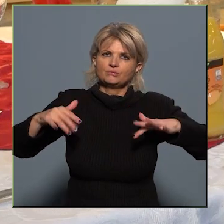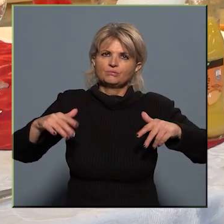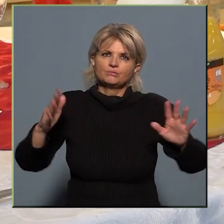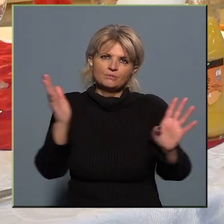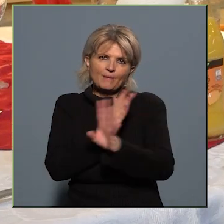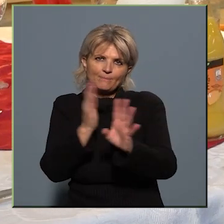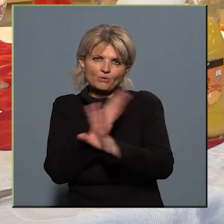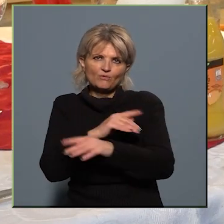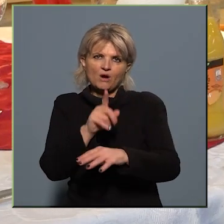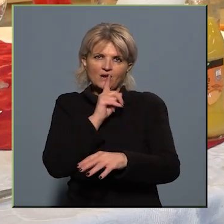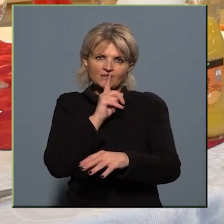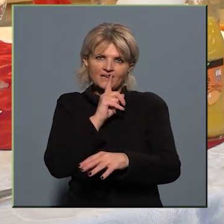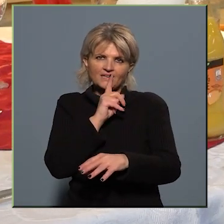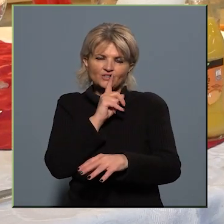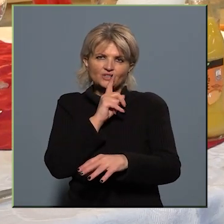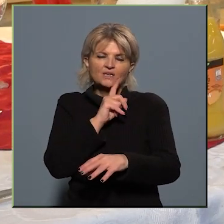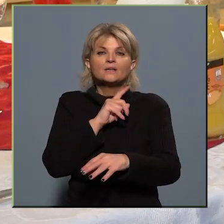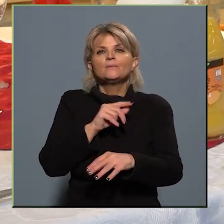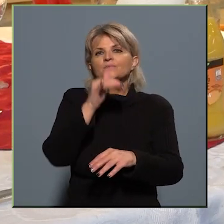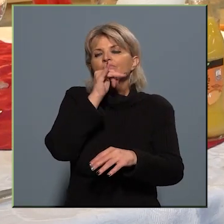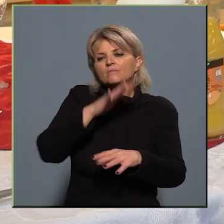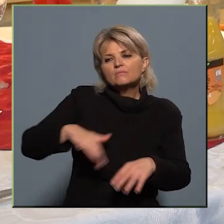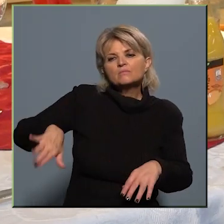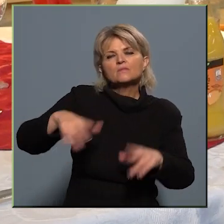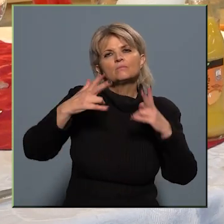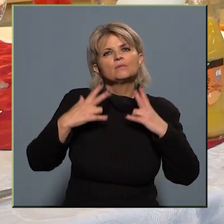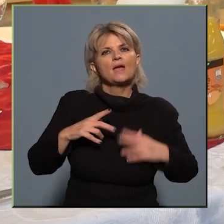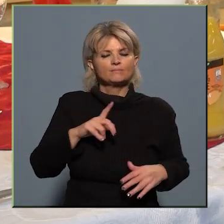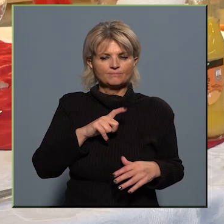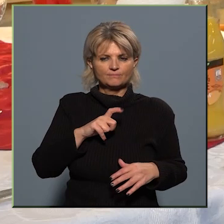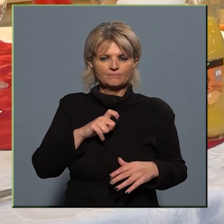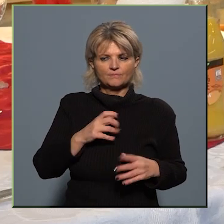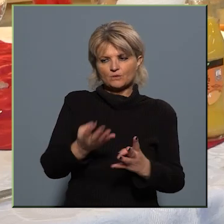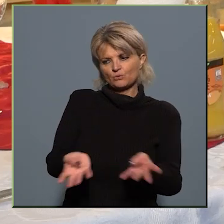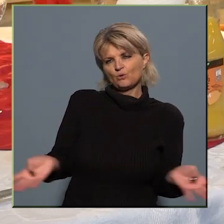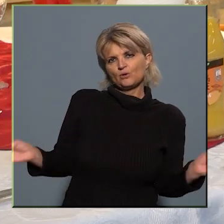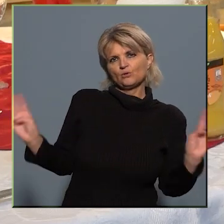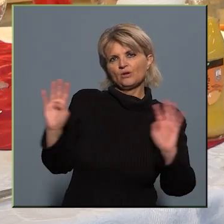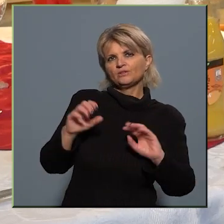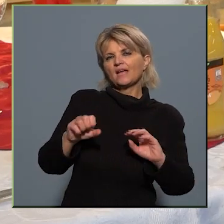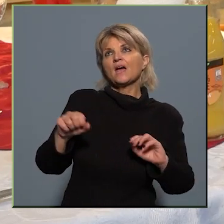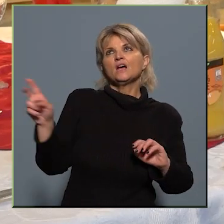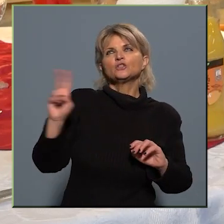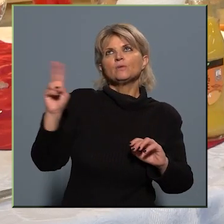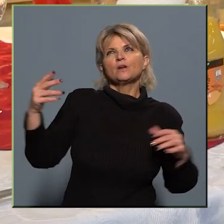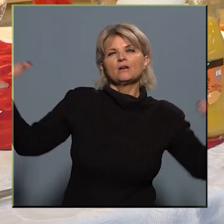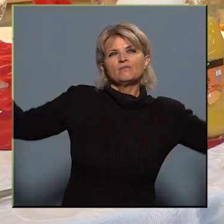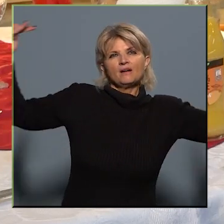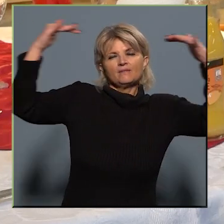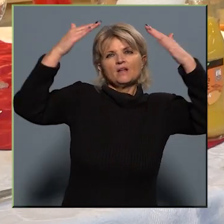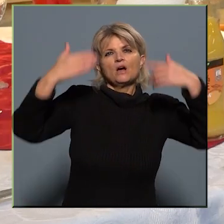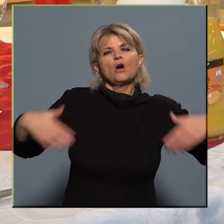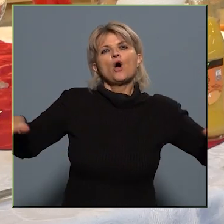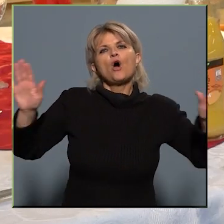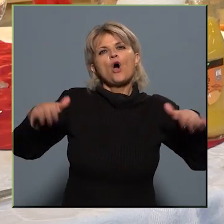hallgatást. Ki ez zöld mezőn pihen lelkem, körülöttes maragd felhőkkel angyalhangon zsoltározó